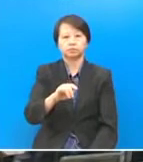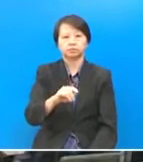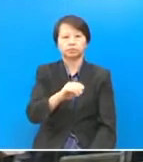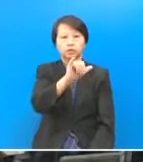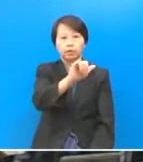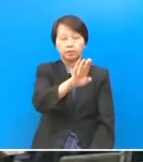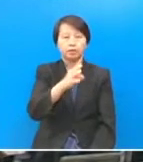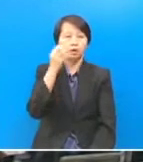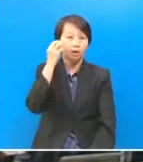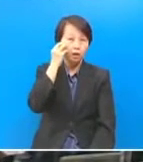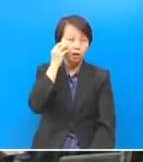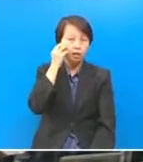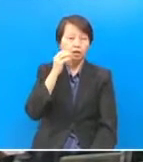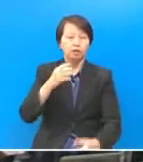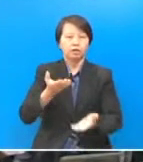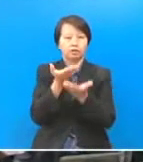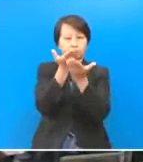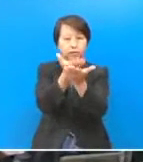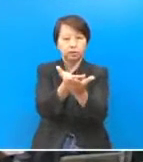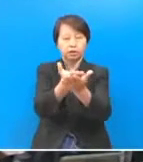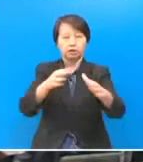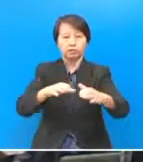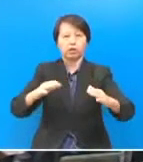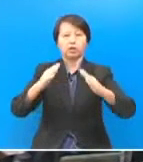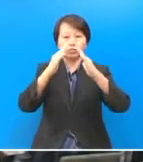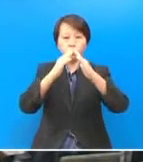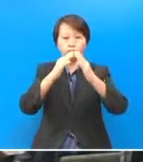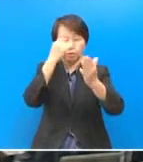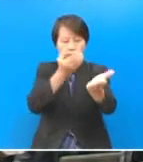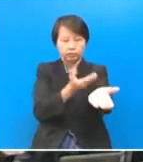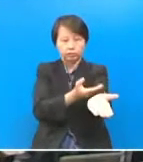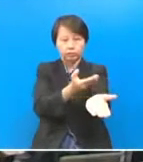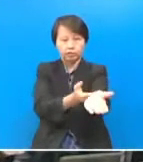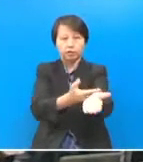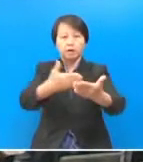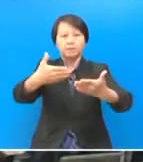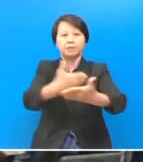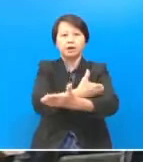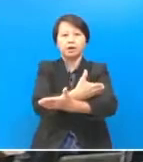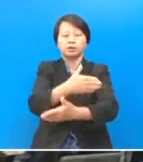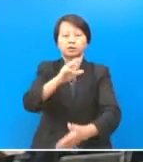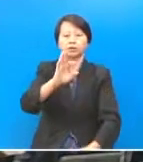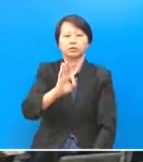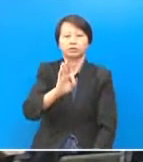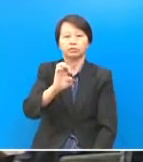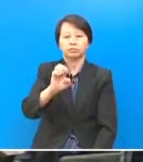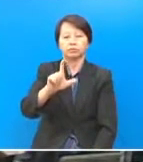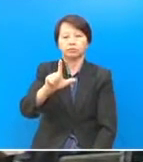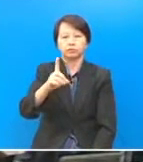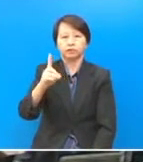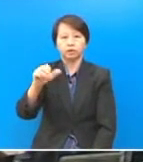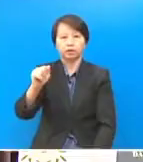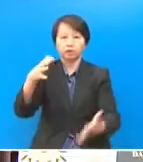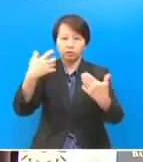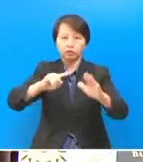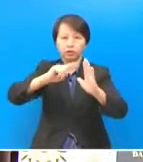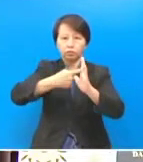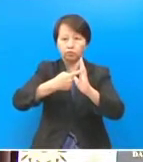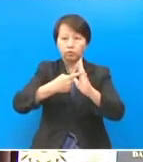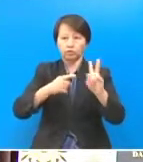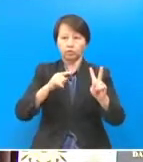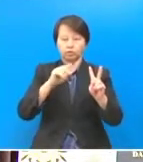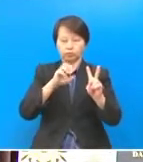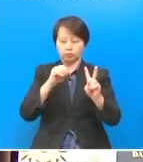jangan membuat rumah-rumahan generasi baru veda ataupun tgbf telah bermula pada tahun